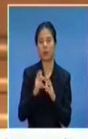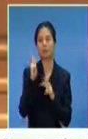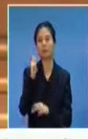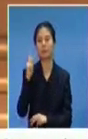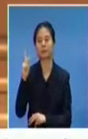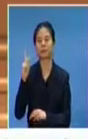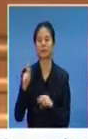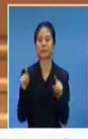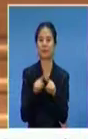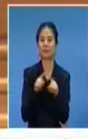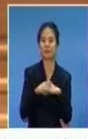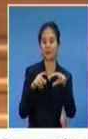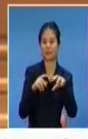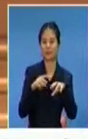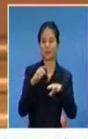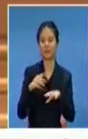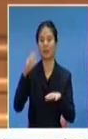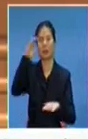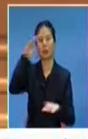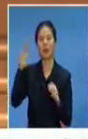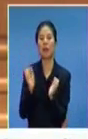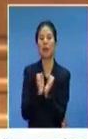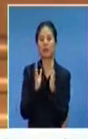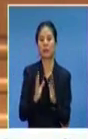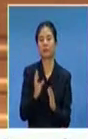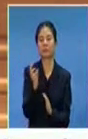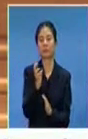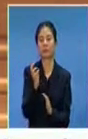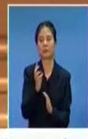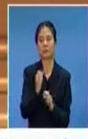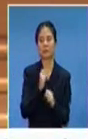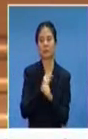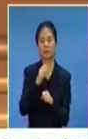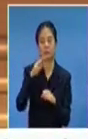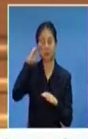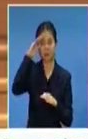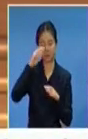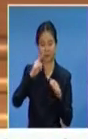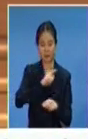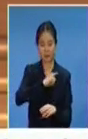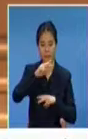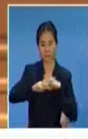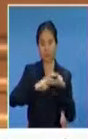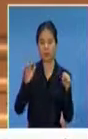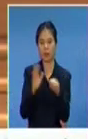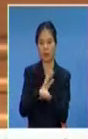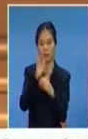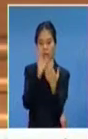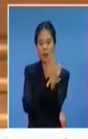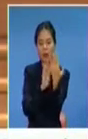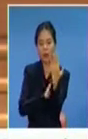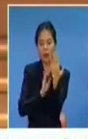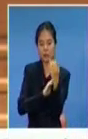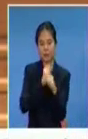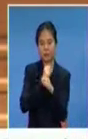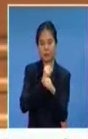ท่ากับโรงพักพญาไทบวกกับโรงพักดุสิตและรับผิดชอบทั่วประเทศงั้นเราต้องหาภ